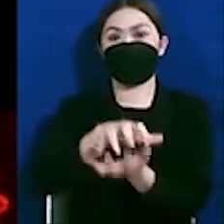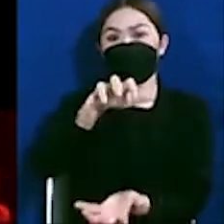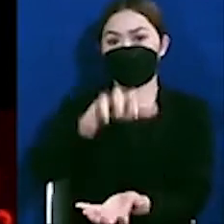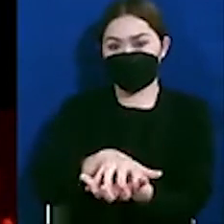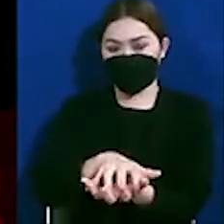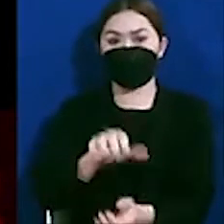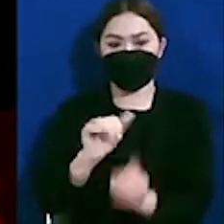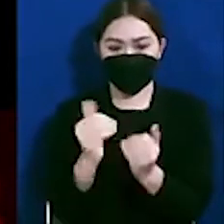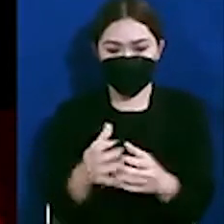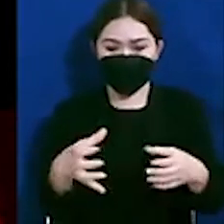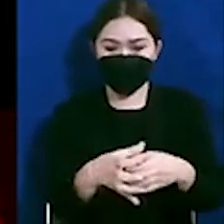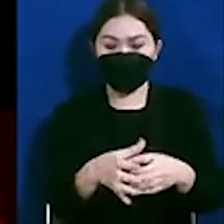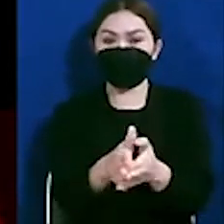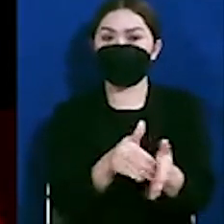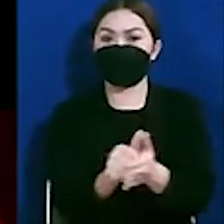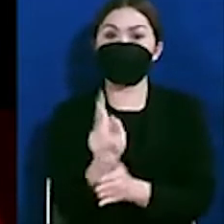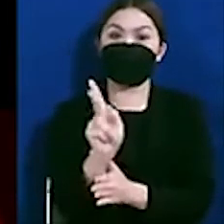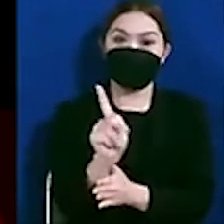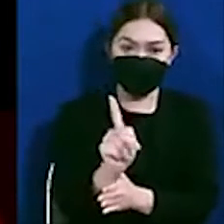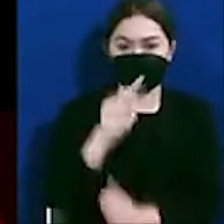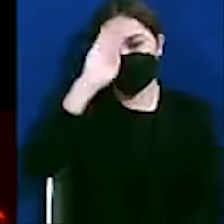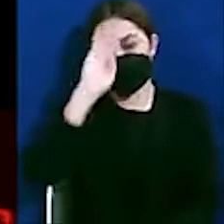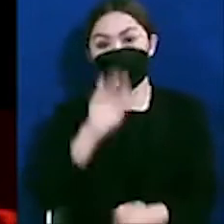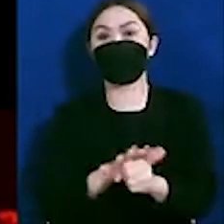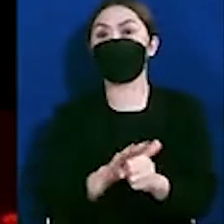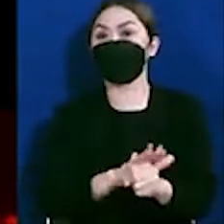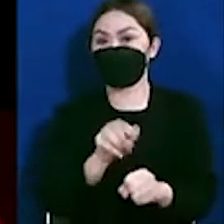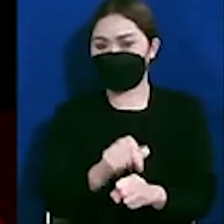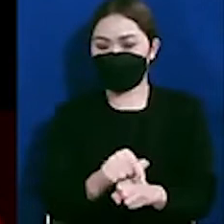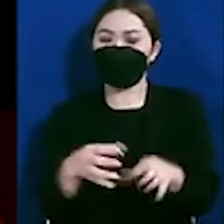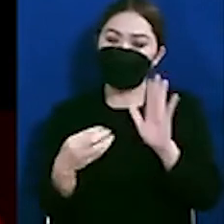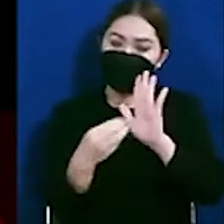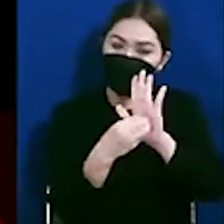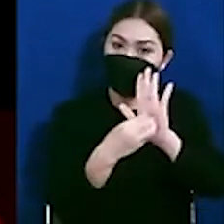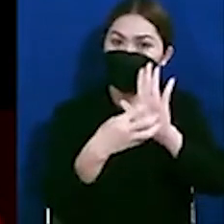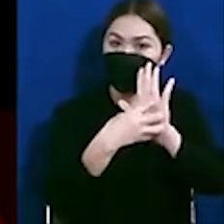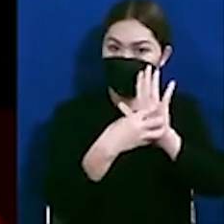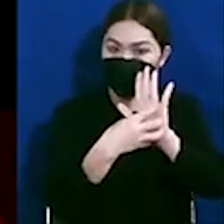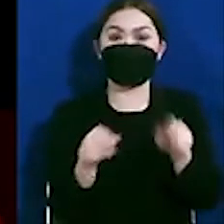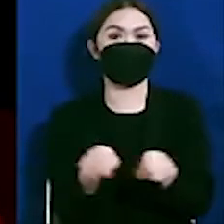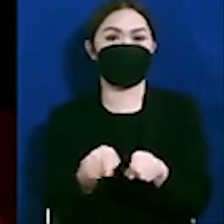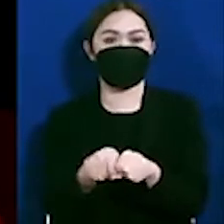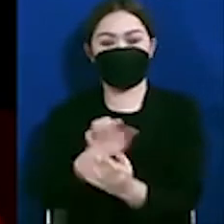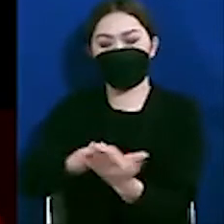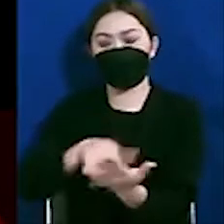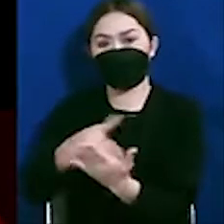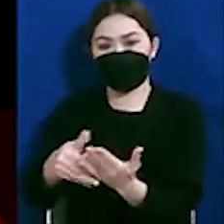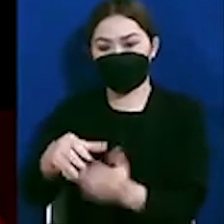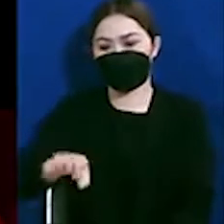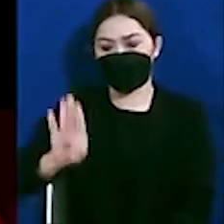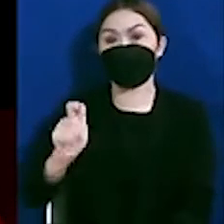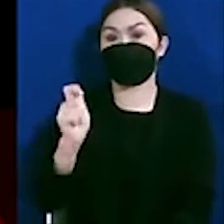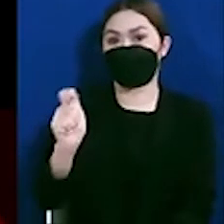รองรับผู้ป่วยกลุ่มสีเขียวในจังหวัดสมุทรปราการกรุงเทพฯและปริมณฑลพร้อมมีแผนใช้อาคาร a